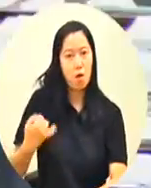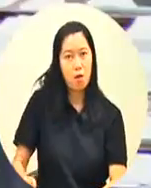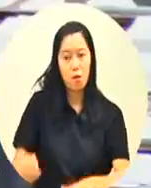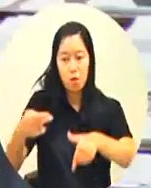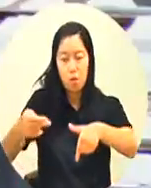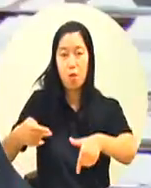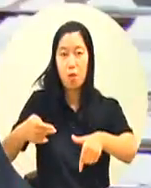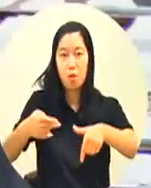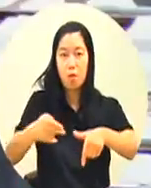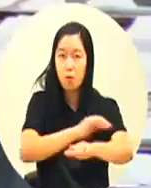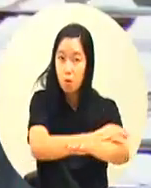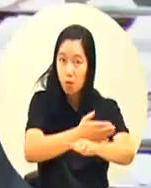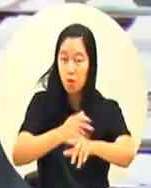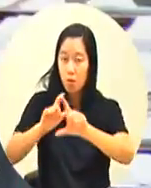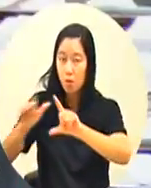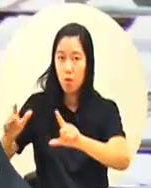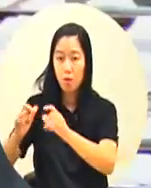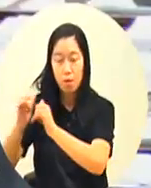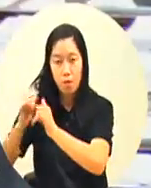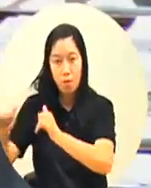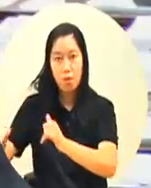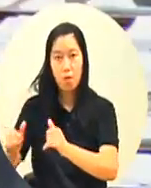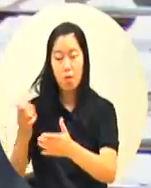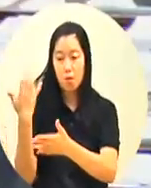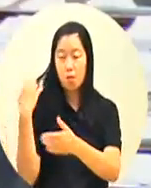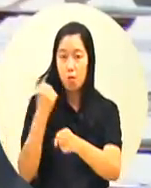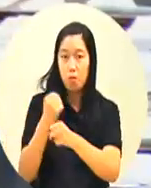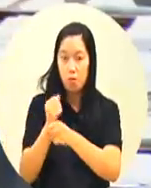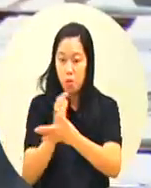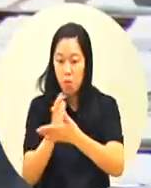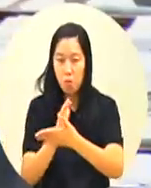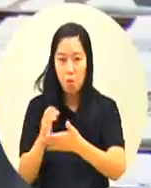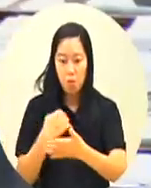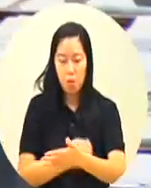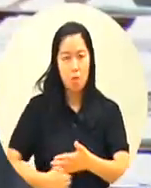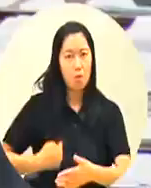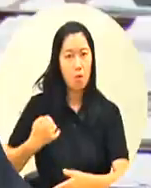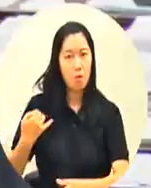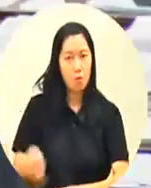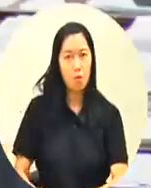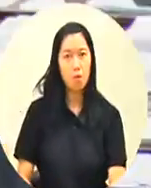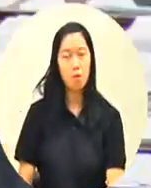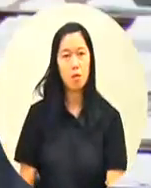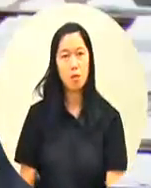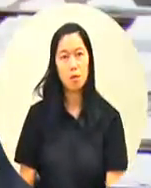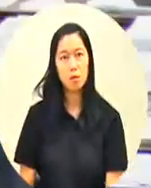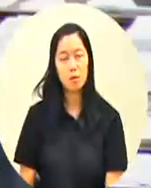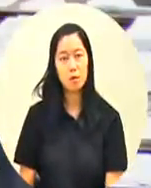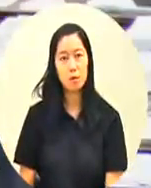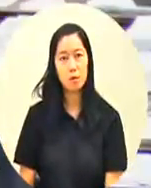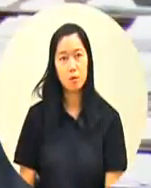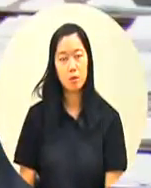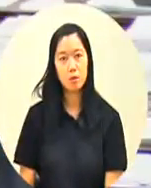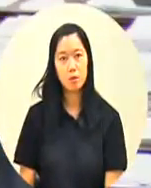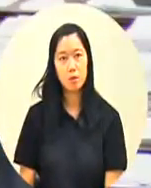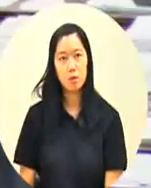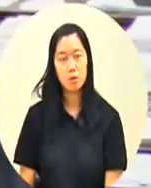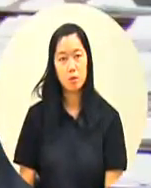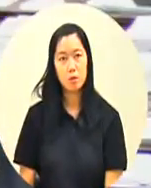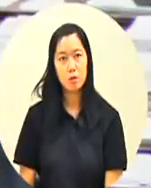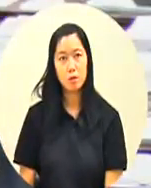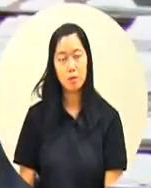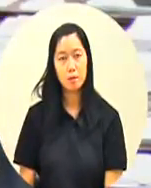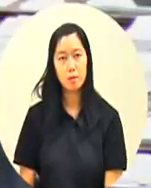业区曾经做过这样的这个评估，其实健康风险是非常非常的高。所以在这里我们其实这